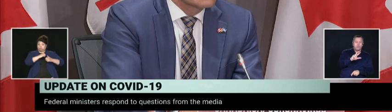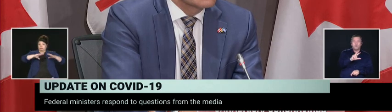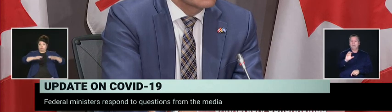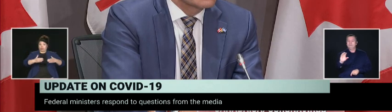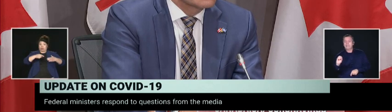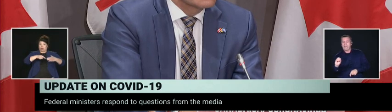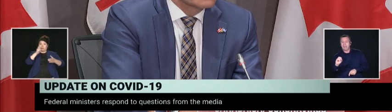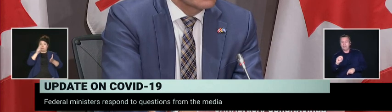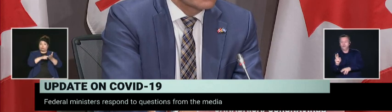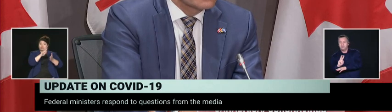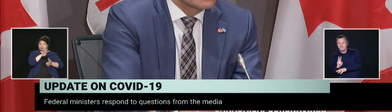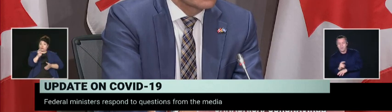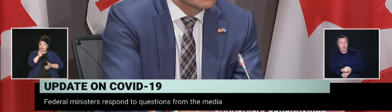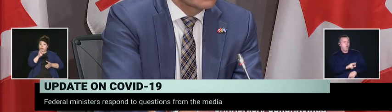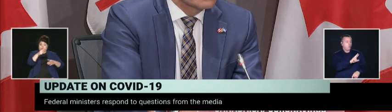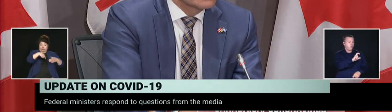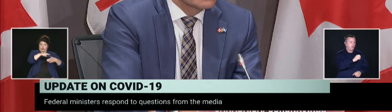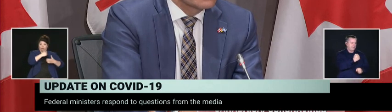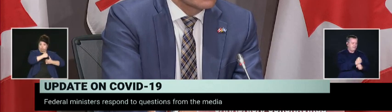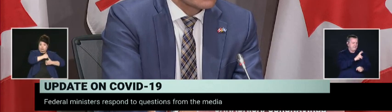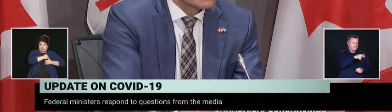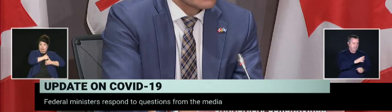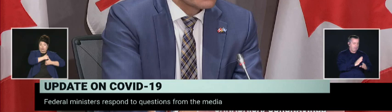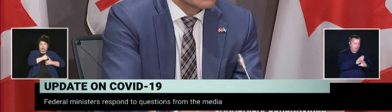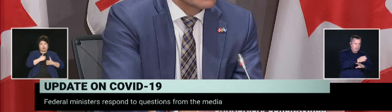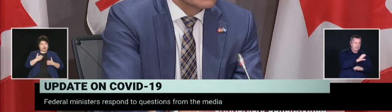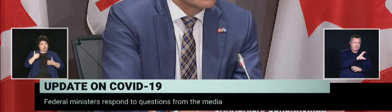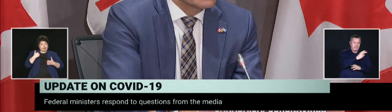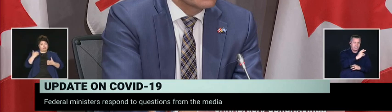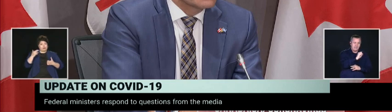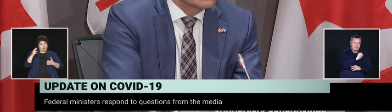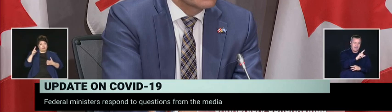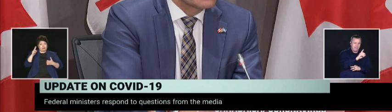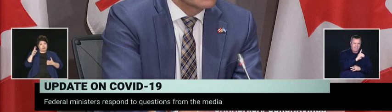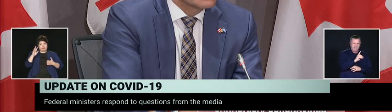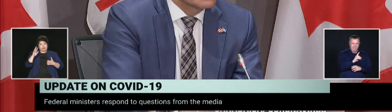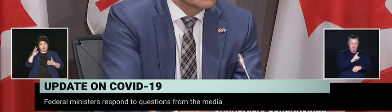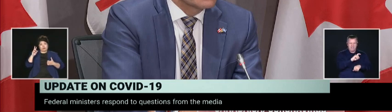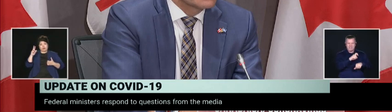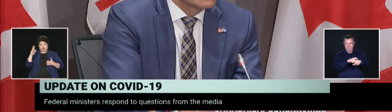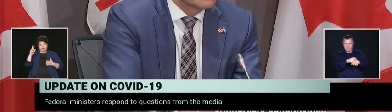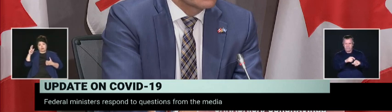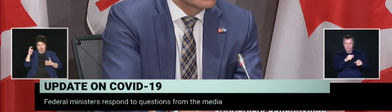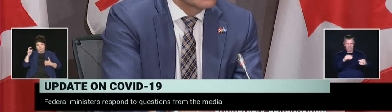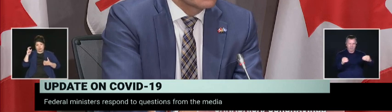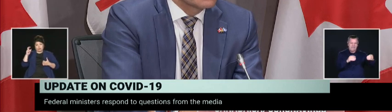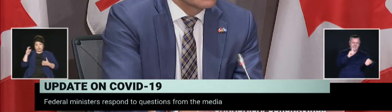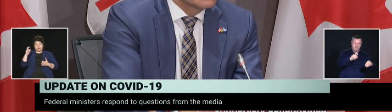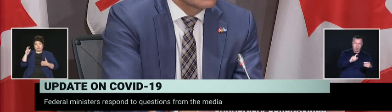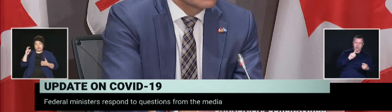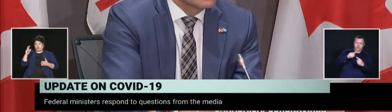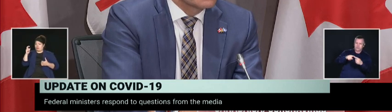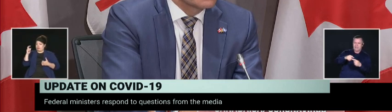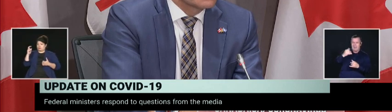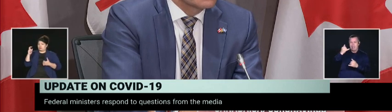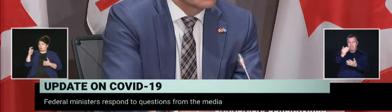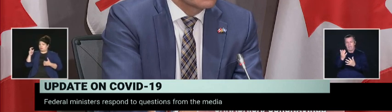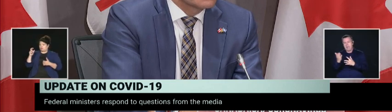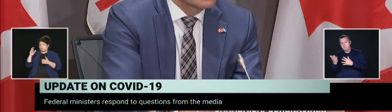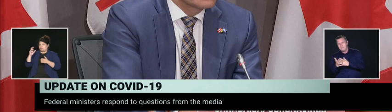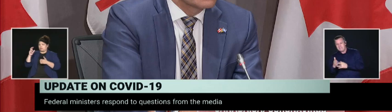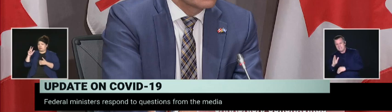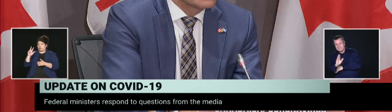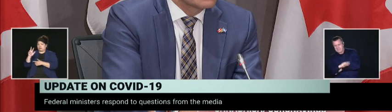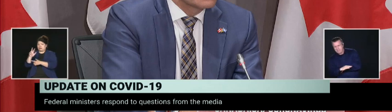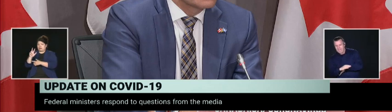les CHSLD. Il y a une guerre de date pour dire qu'il faut que ce soit jusqu'à la mi-septembre, les militaires. On n'est pas clair là-dessus. Ce qui fait que